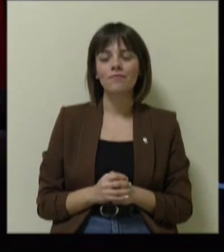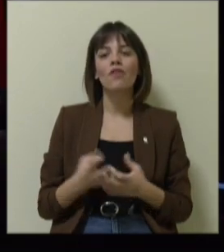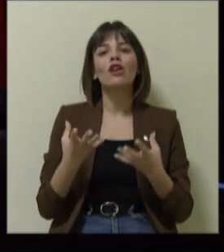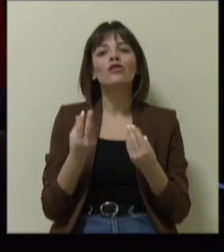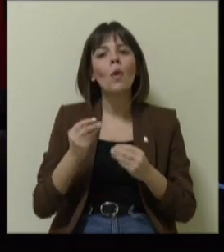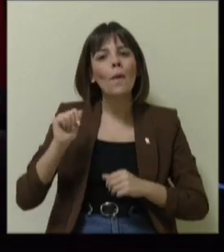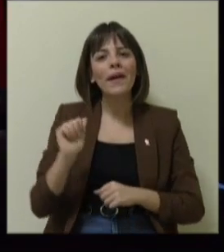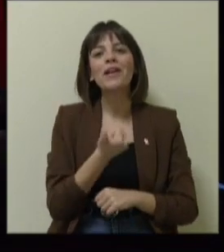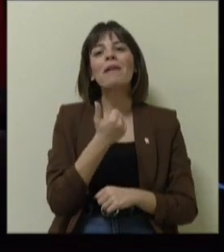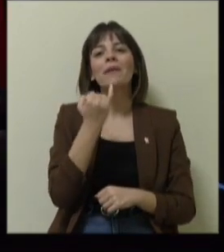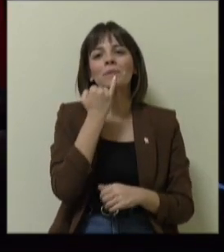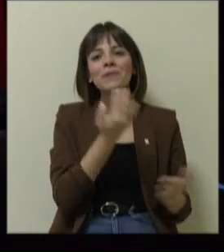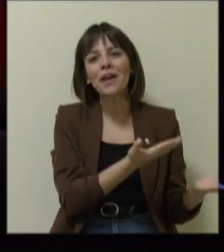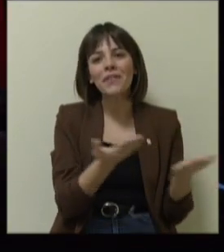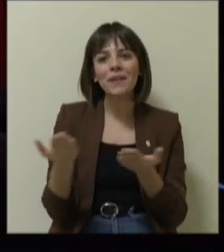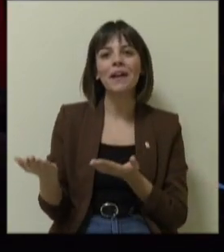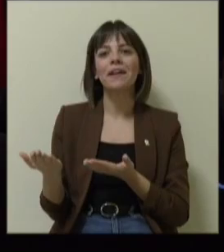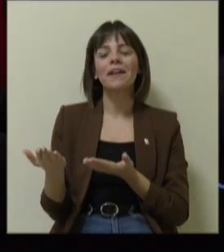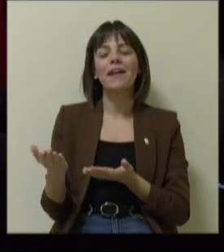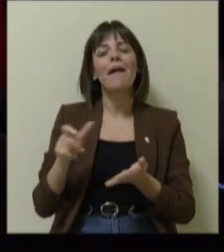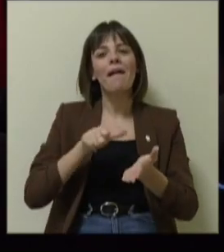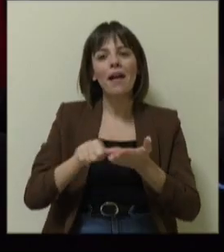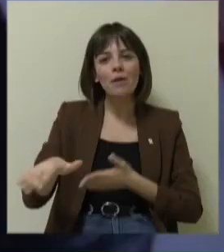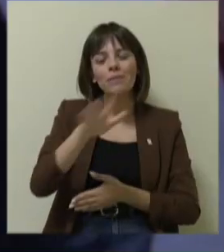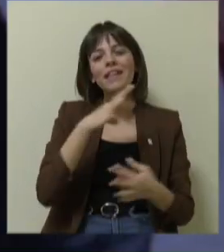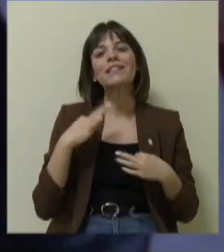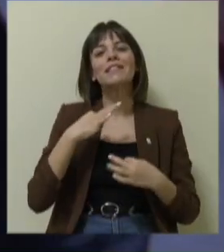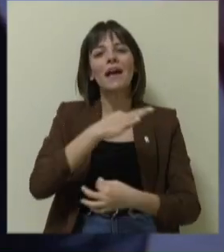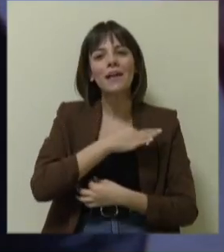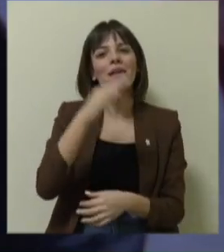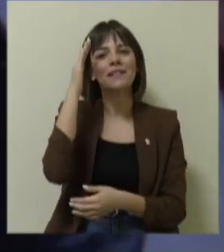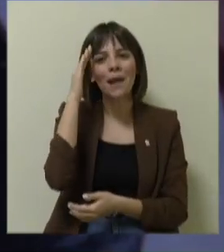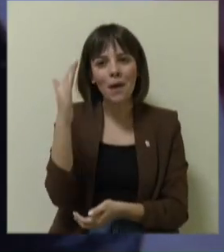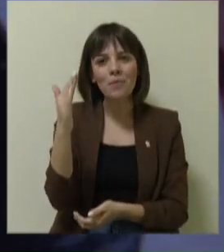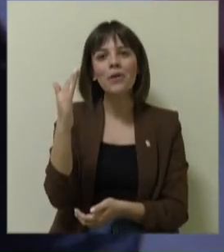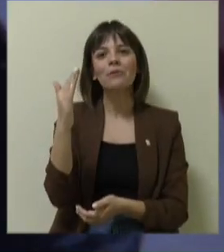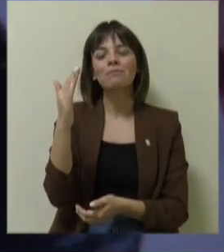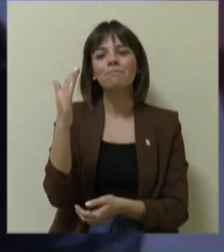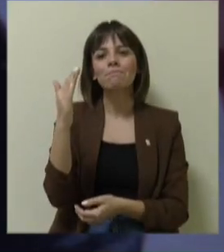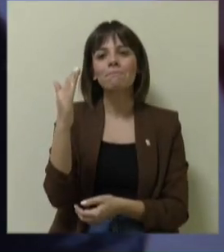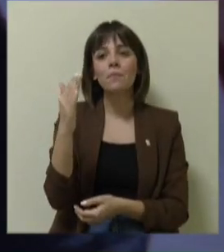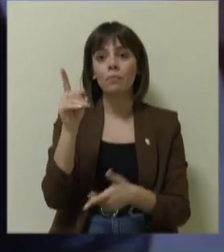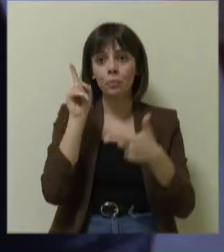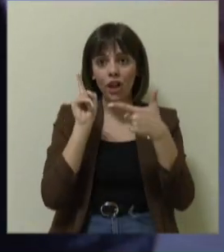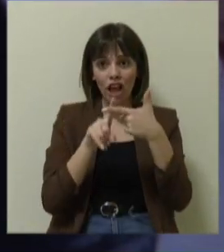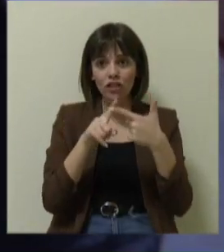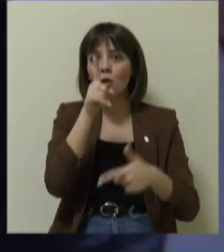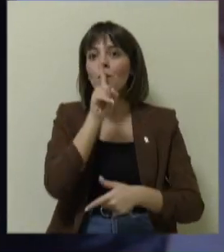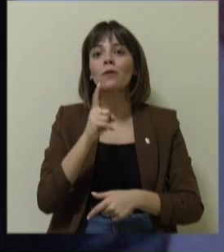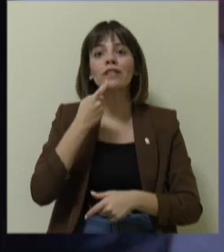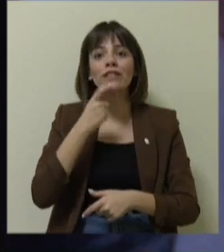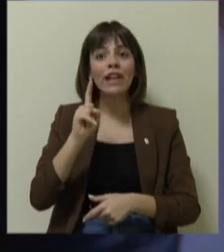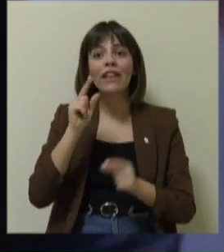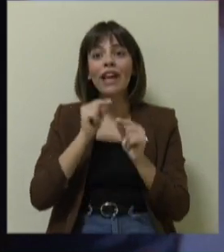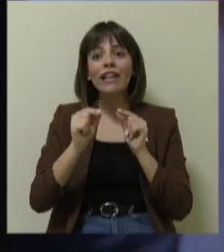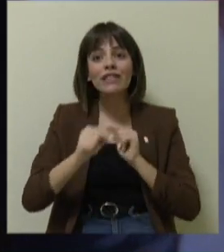Çok kıymetli konuklar, hepinizi saygıyla selamlıyorum. İkinci yüzyılın